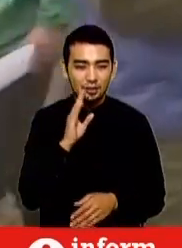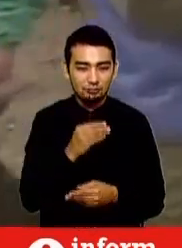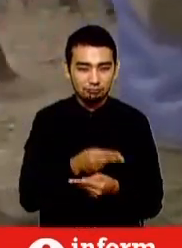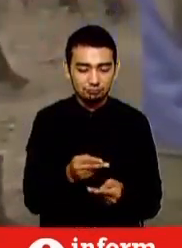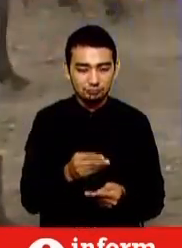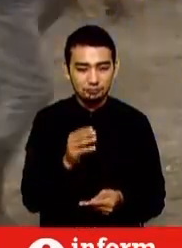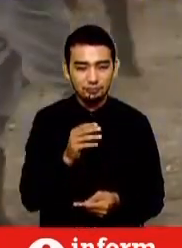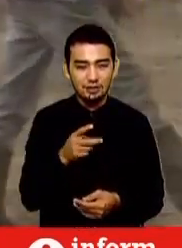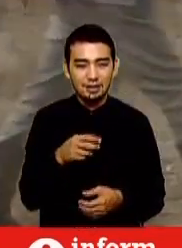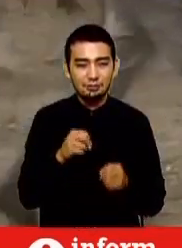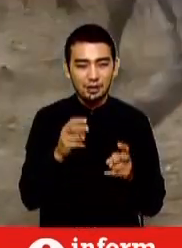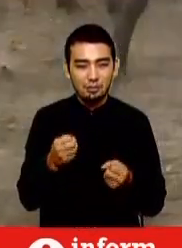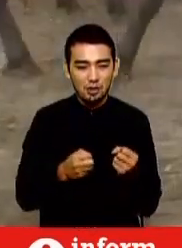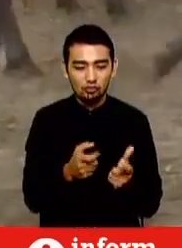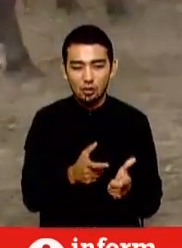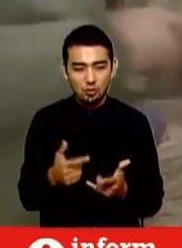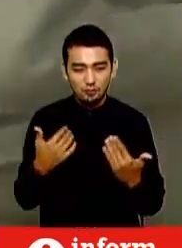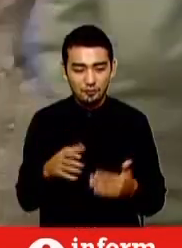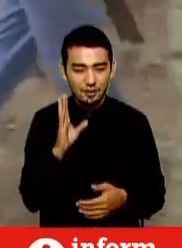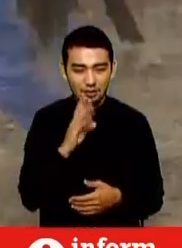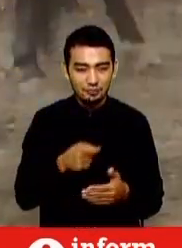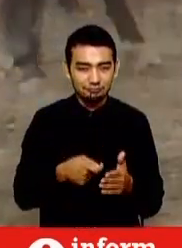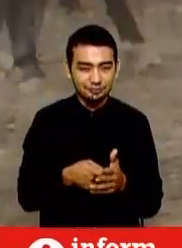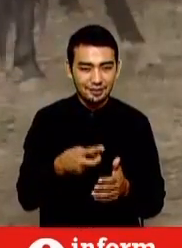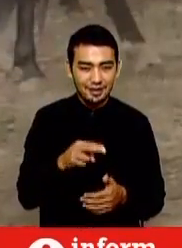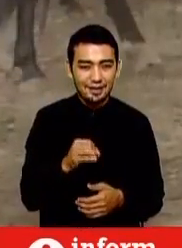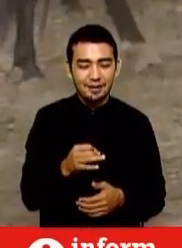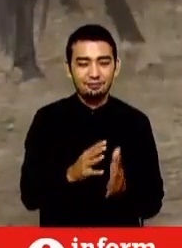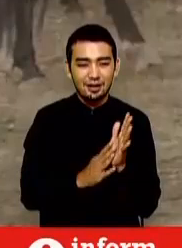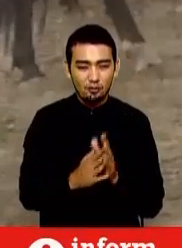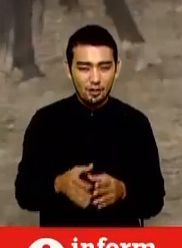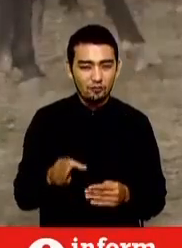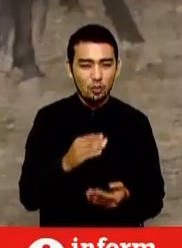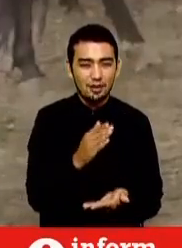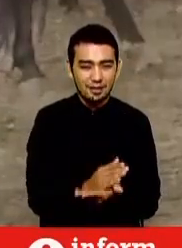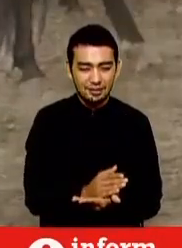Оған бізге су таситын көліктерімізді дайындап қойдық.